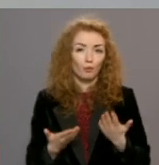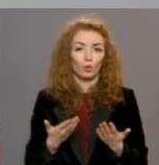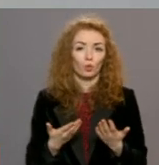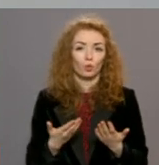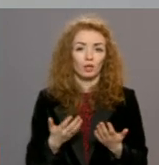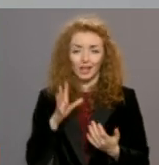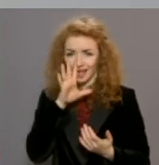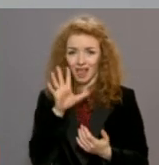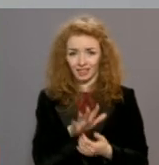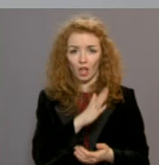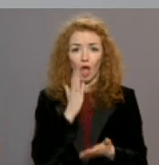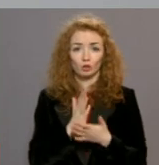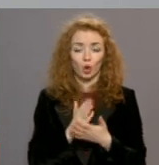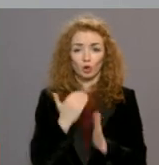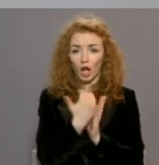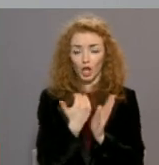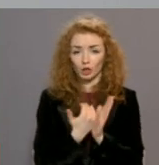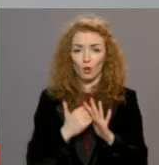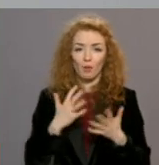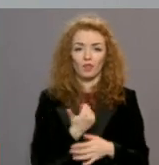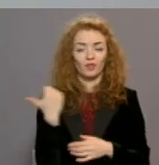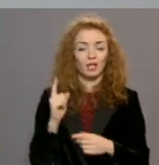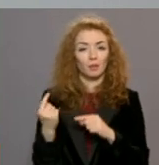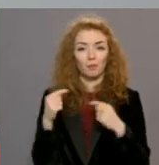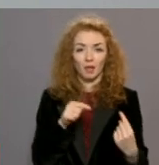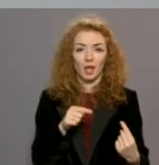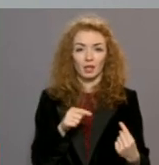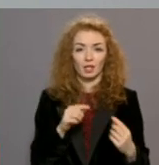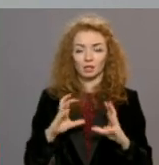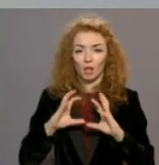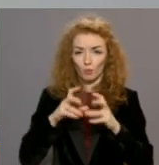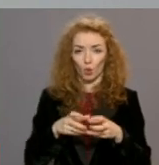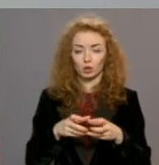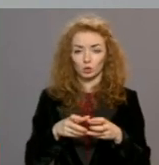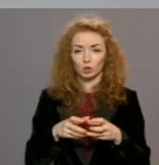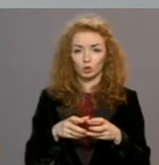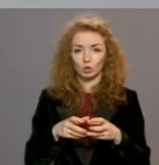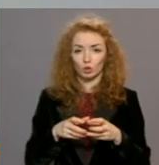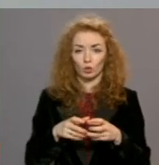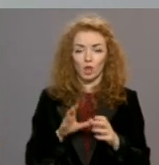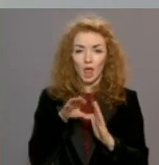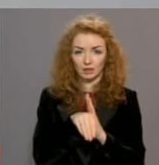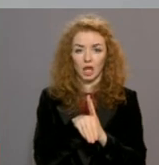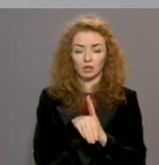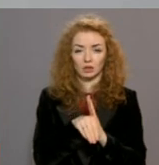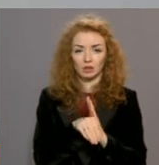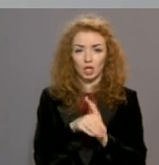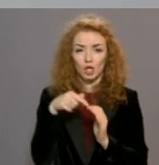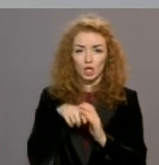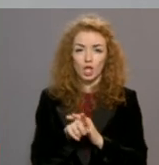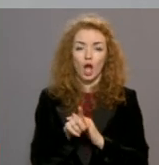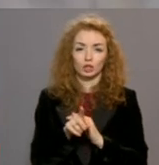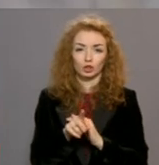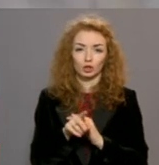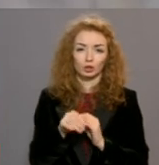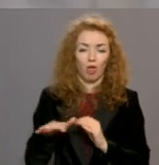ienīst esošu režīmu, bet viņi ir pret starptautisku iesaisti iekšzemes